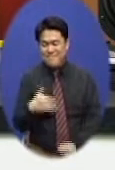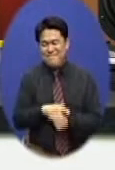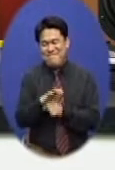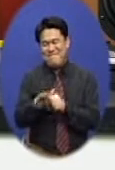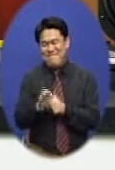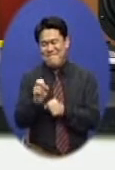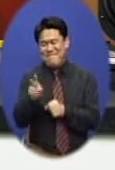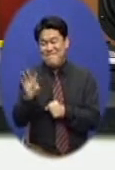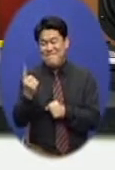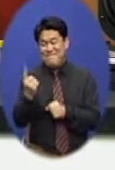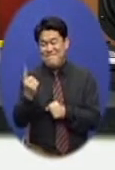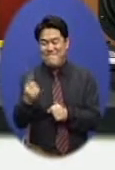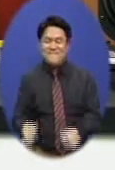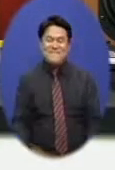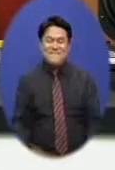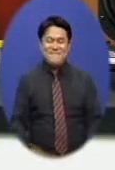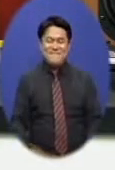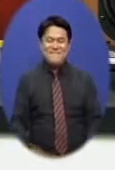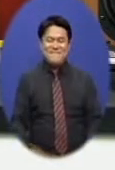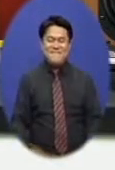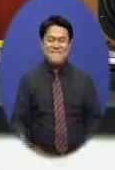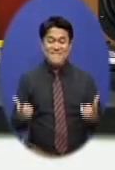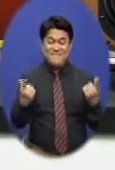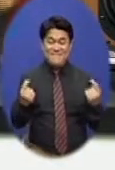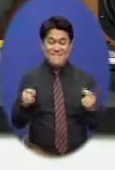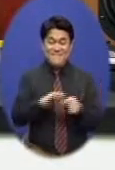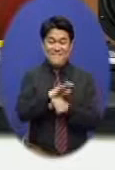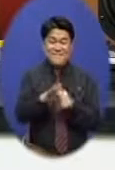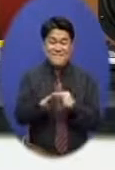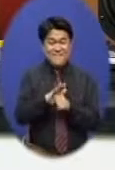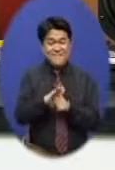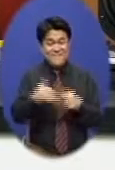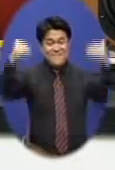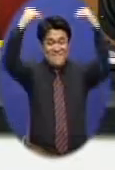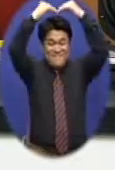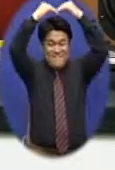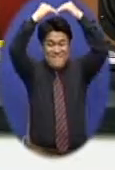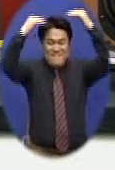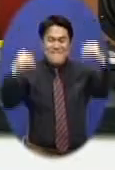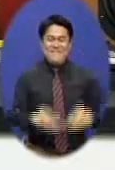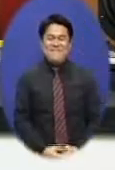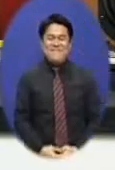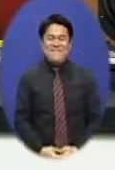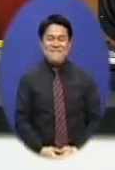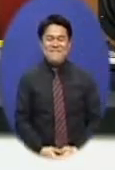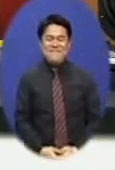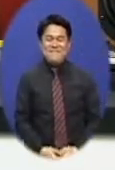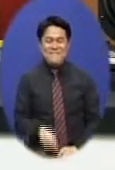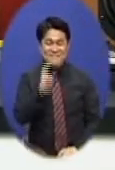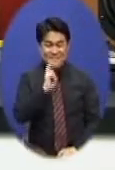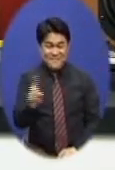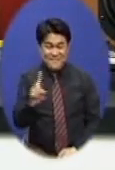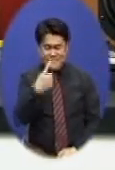여보. 우와. 자 우리도 함께 사랑해요. 사랑해요. 네. 네. 자